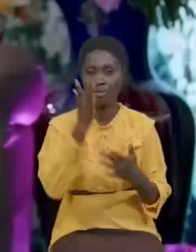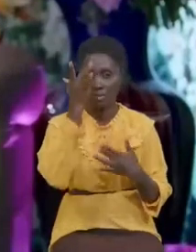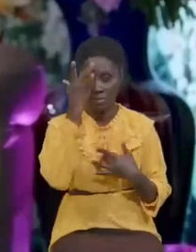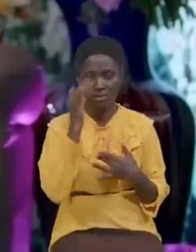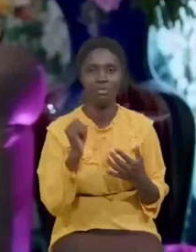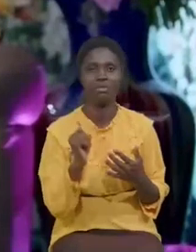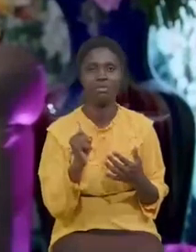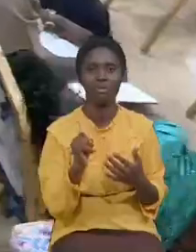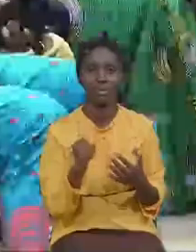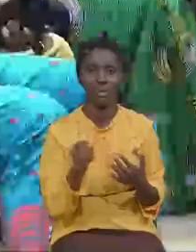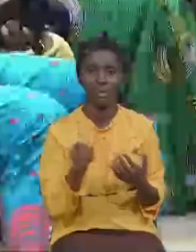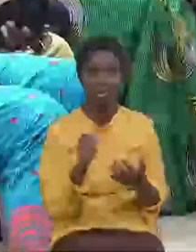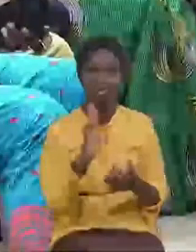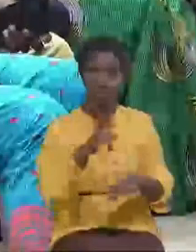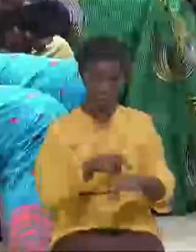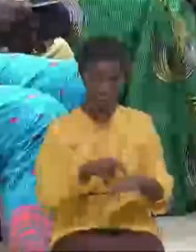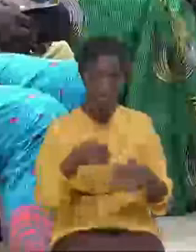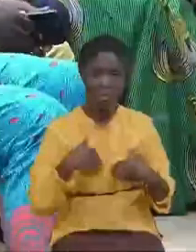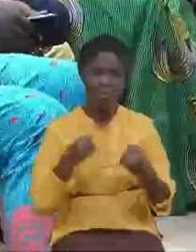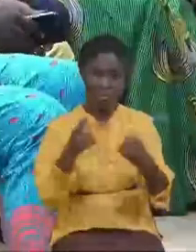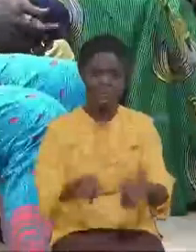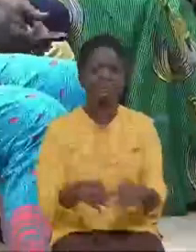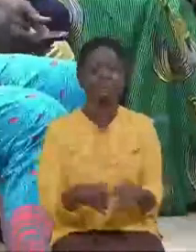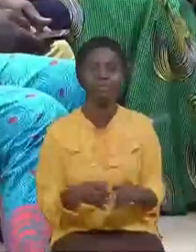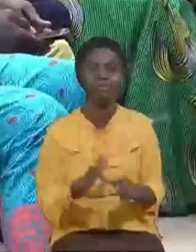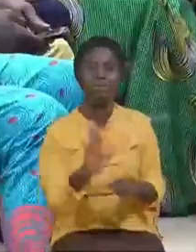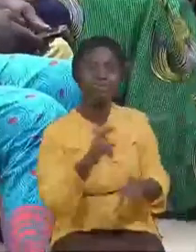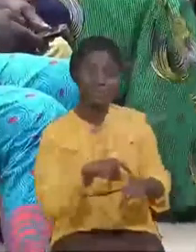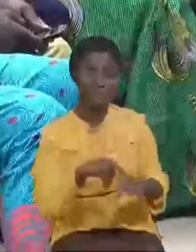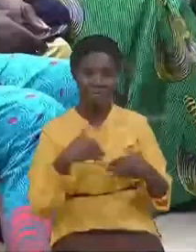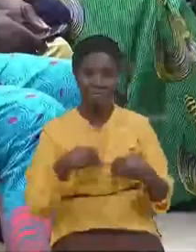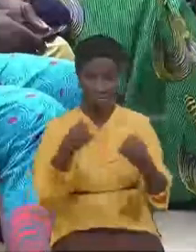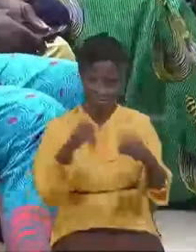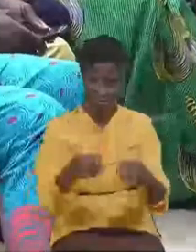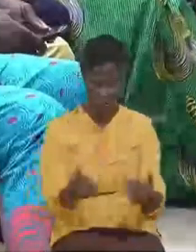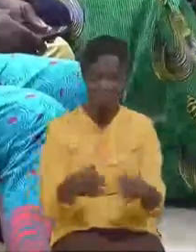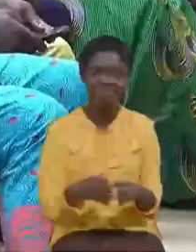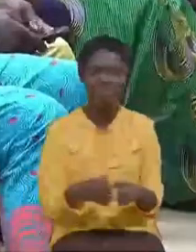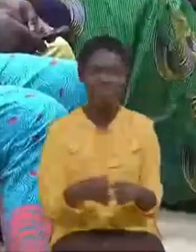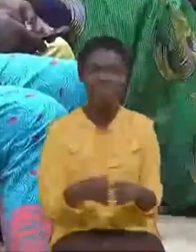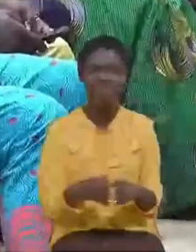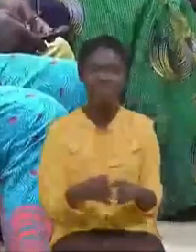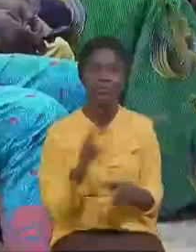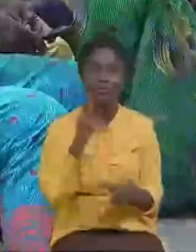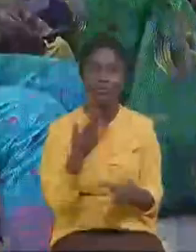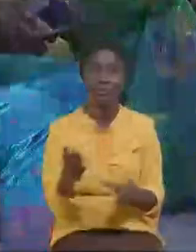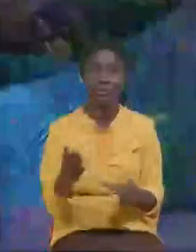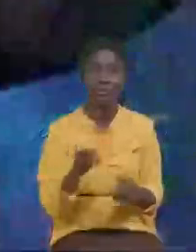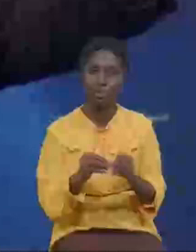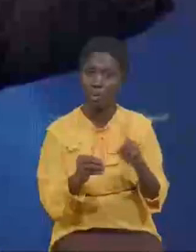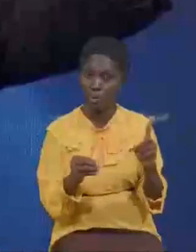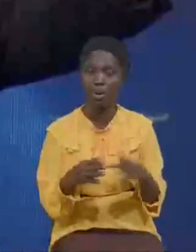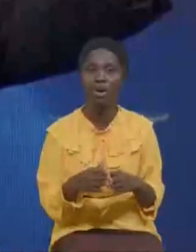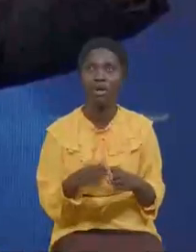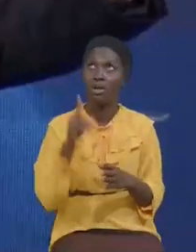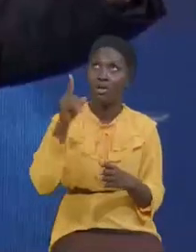bonté, de miséricorde. Oui, votre soirée est venue. Mon âme, bénis l'Éternel et n'oublie aucun de ses bienfaits. Ta